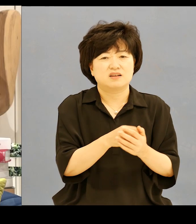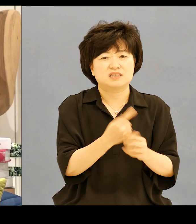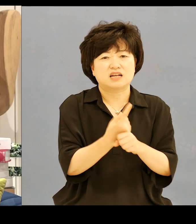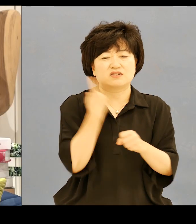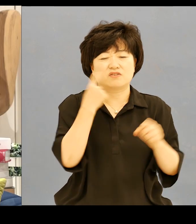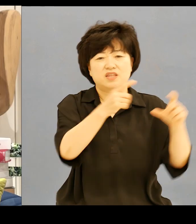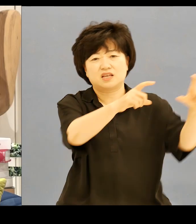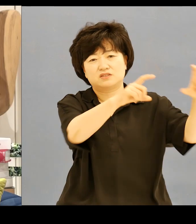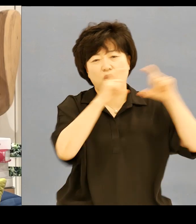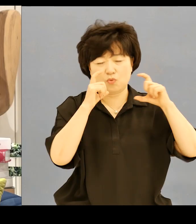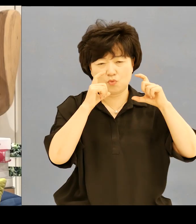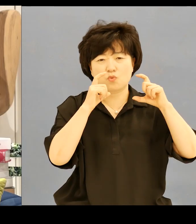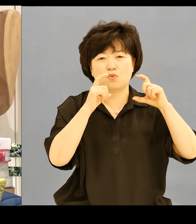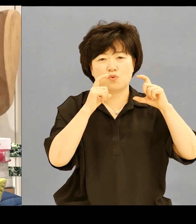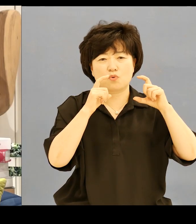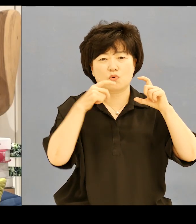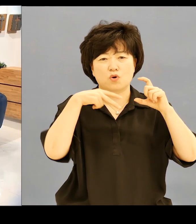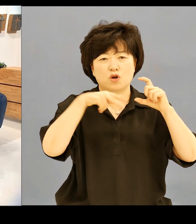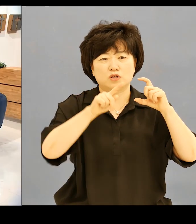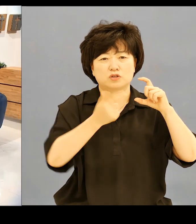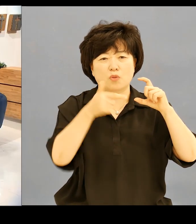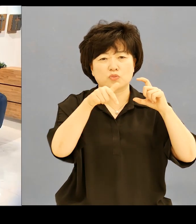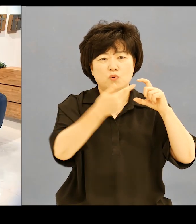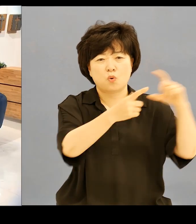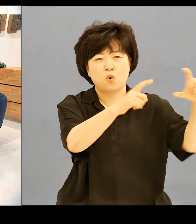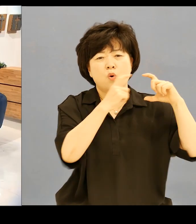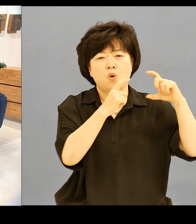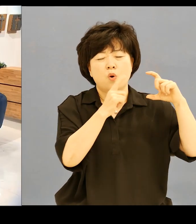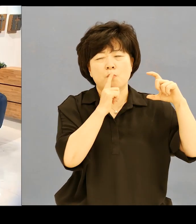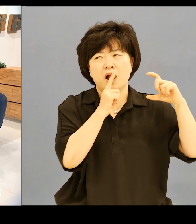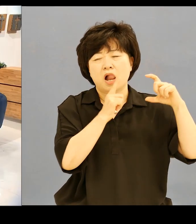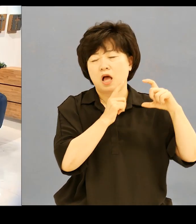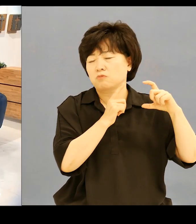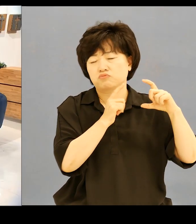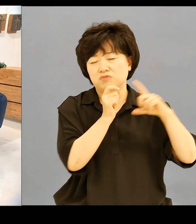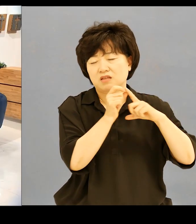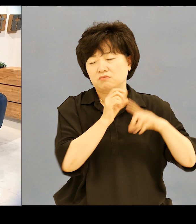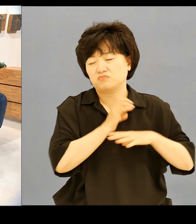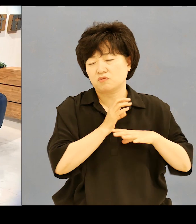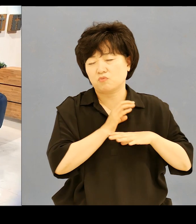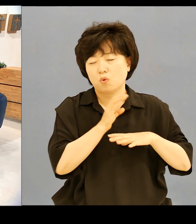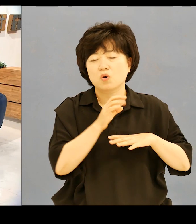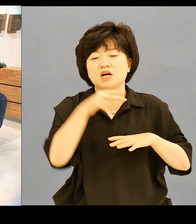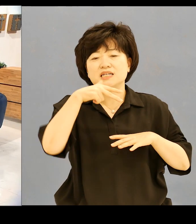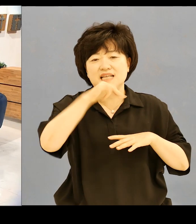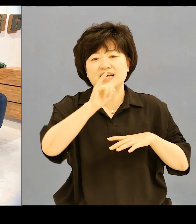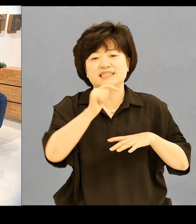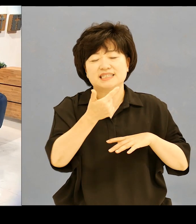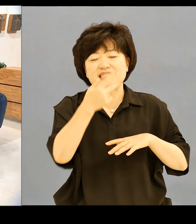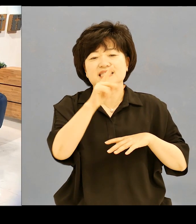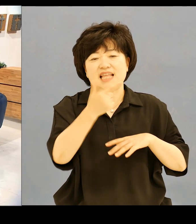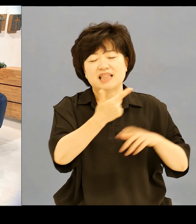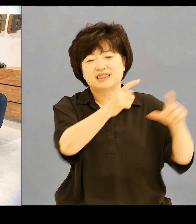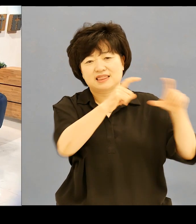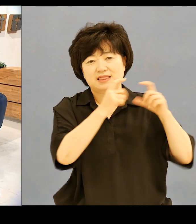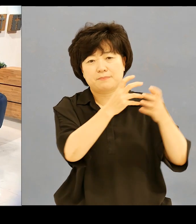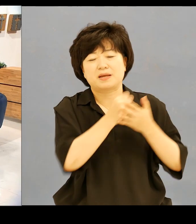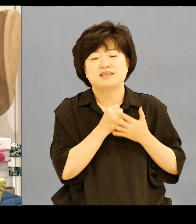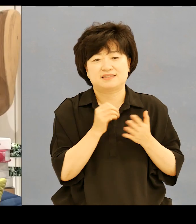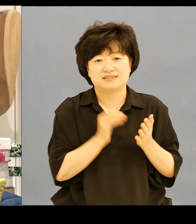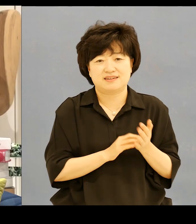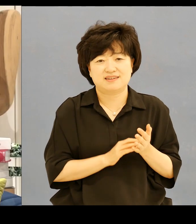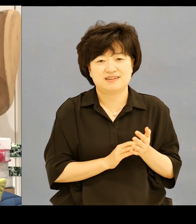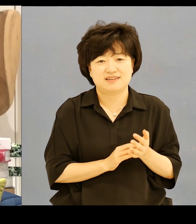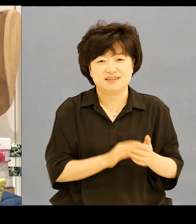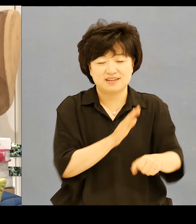선고라고 하면 너무 무섭고 진단받았어요. 그렇군요. 아직 팔도 수술할 의사 선생님을 찾아야 하고.